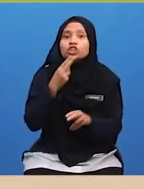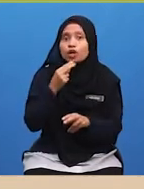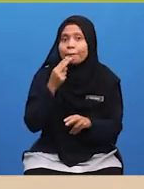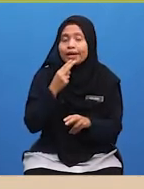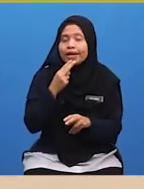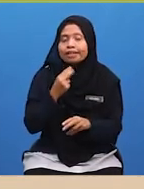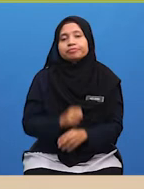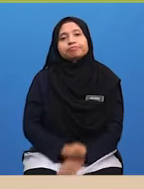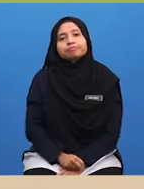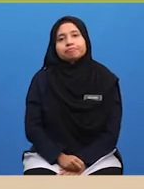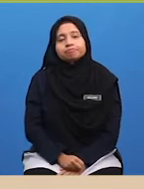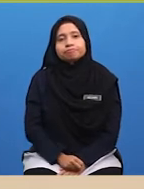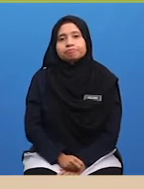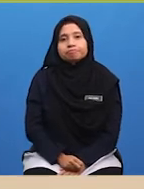cikgu.